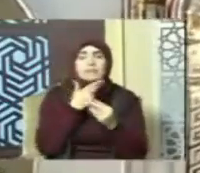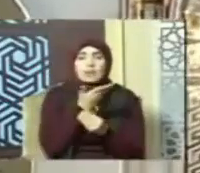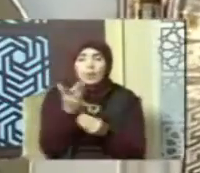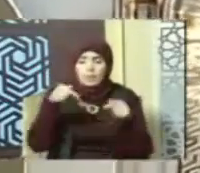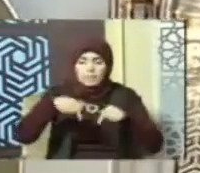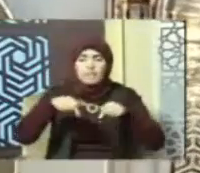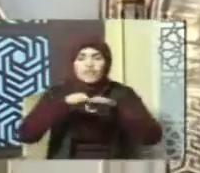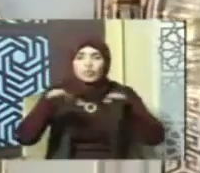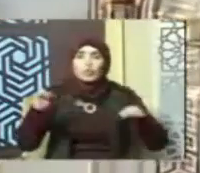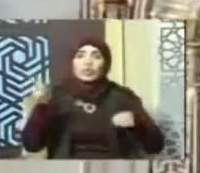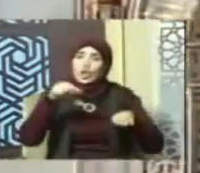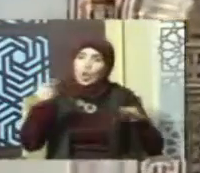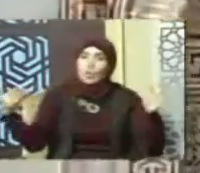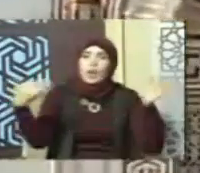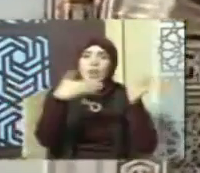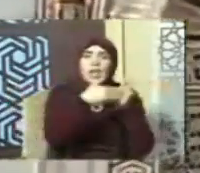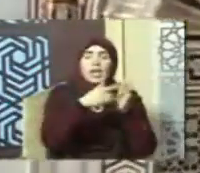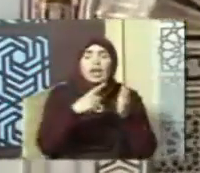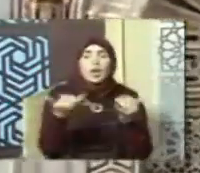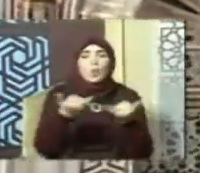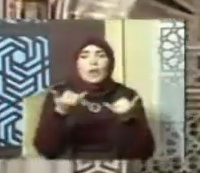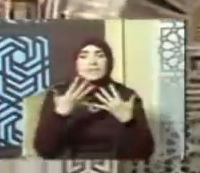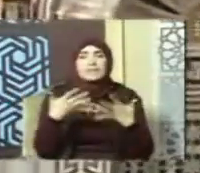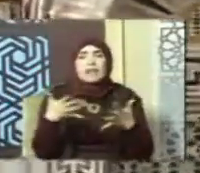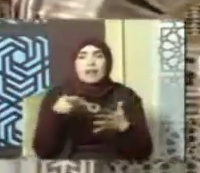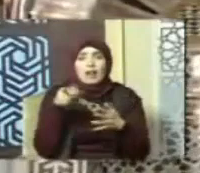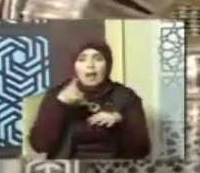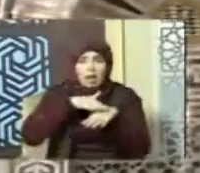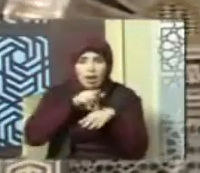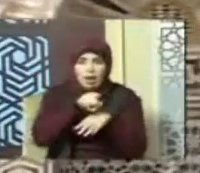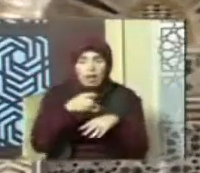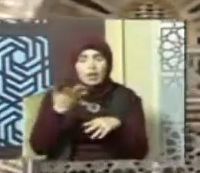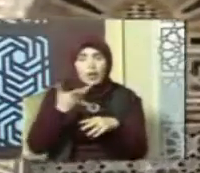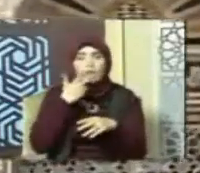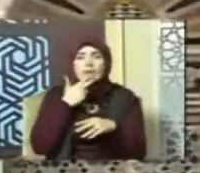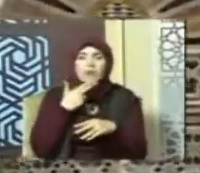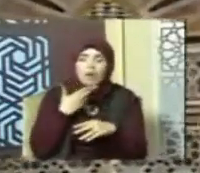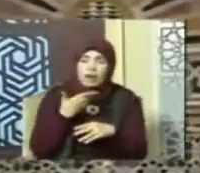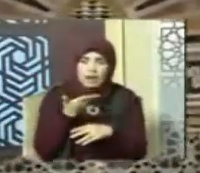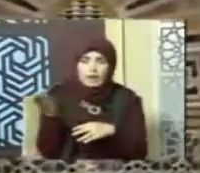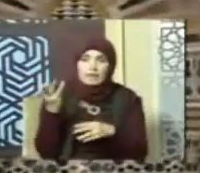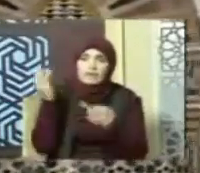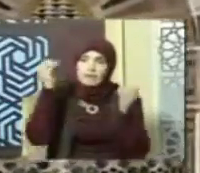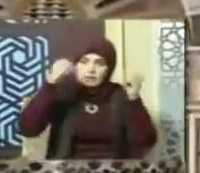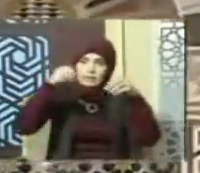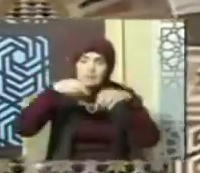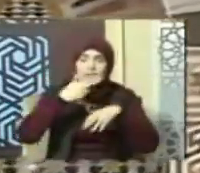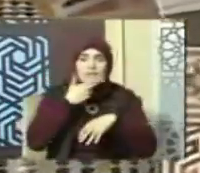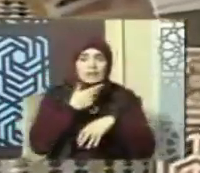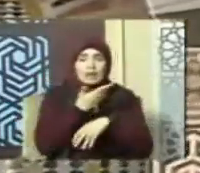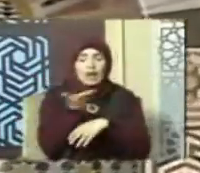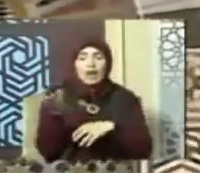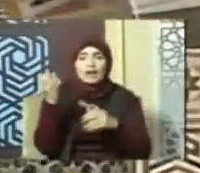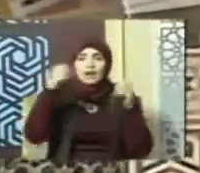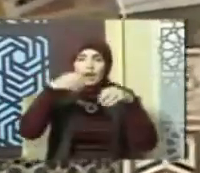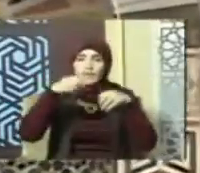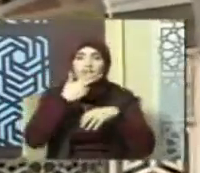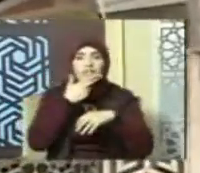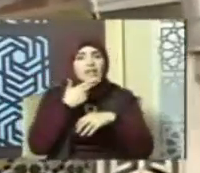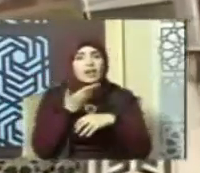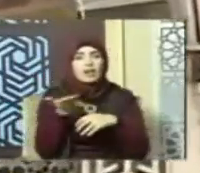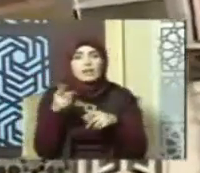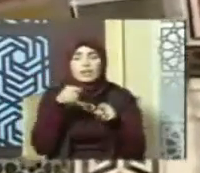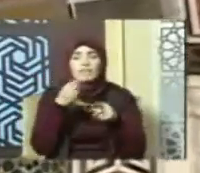الدنيا والآخرة، ويسر عليه أمره وعوضه خيرا في الدنيا والآخرة، واخلف عليه خيرا